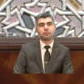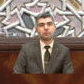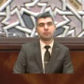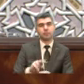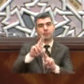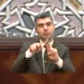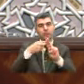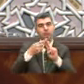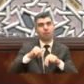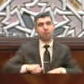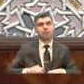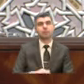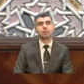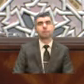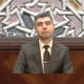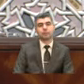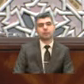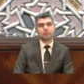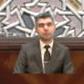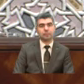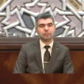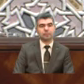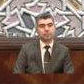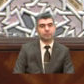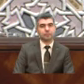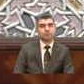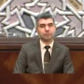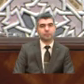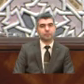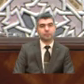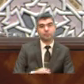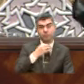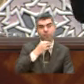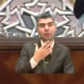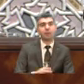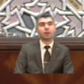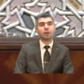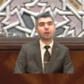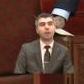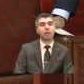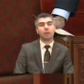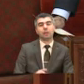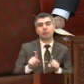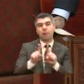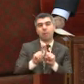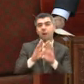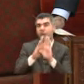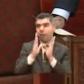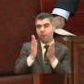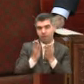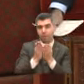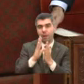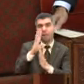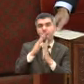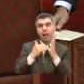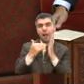رد السيد الوزير، تفضلوا. هو هادشي اللي تفضلتي به السيد النائب أغلبه موجود في هذا العقد برنامج.